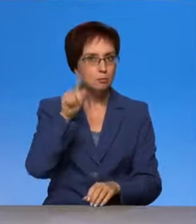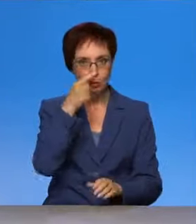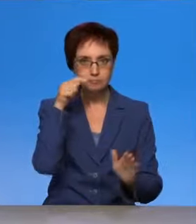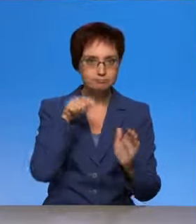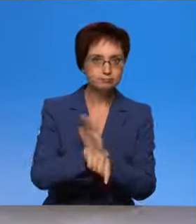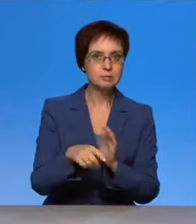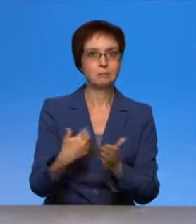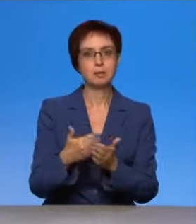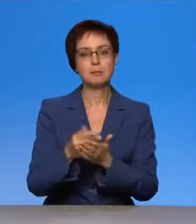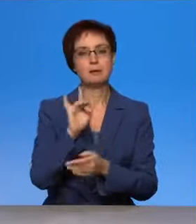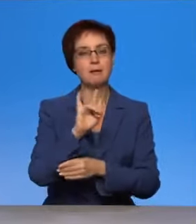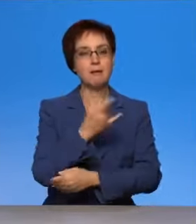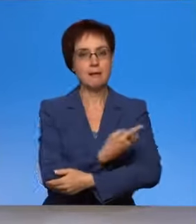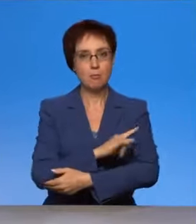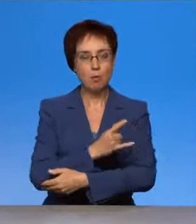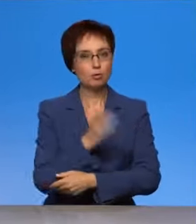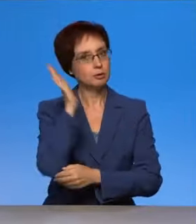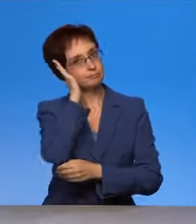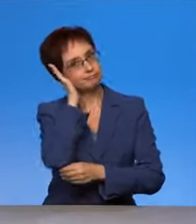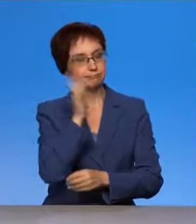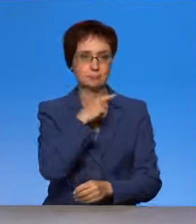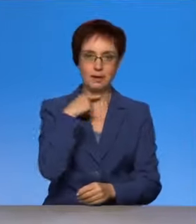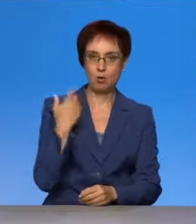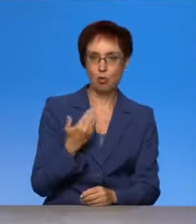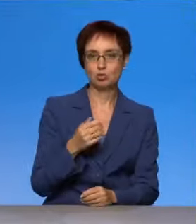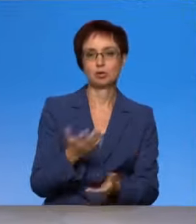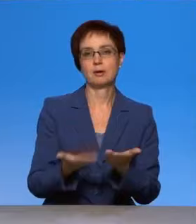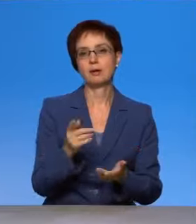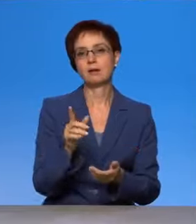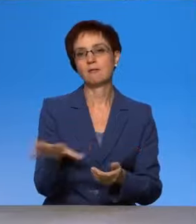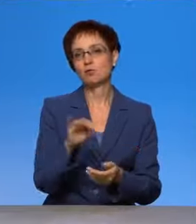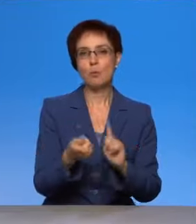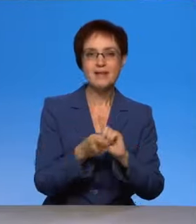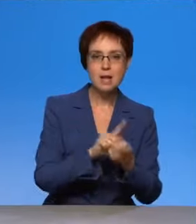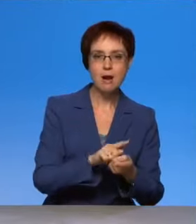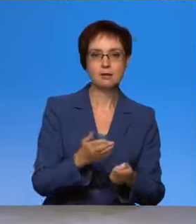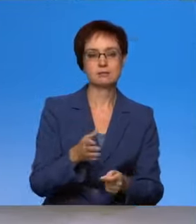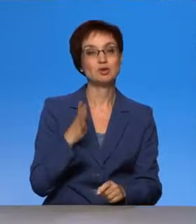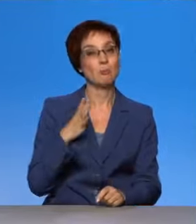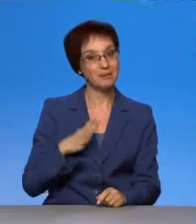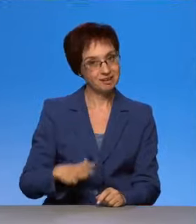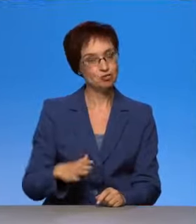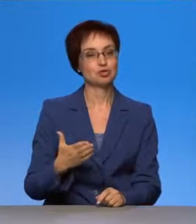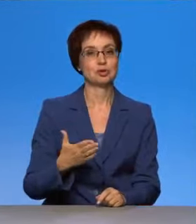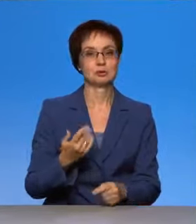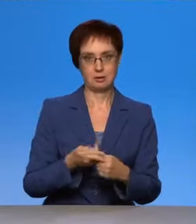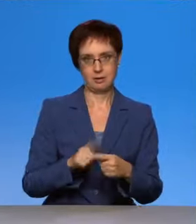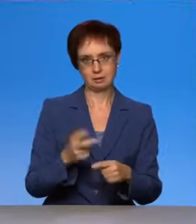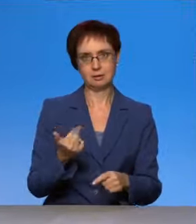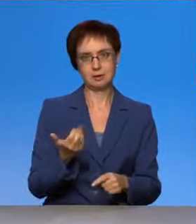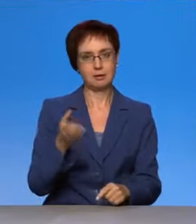все отменяется, либо проходит, ну, не очень запланированным образом. Просто пережить и смириться, но да, это подбешивает.